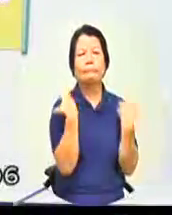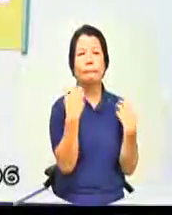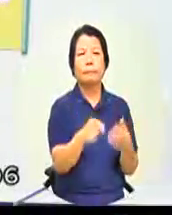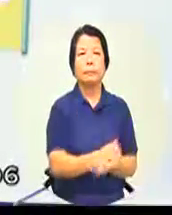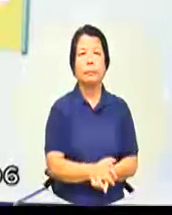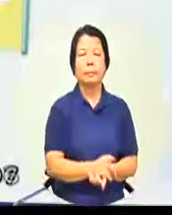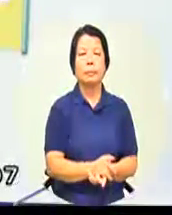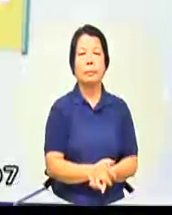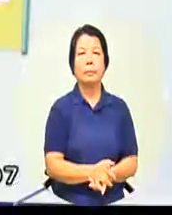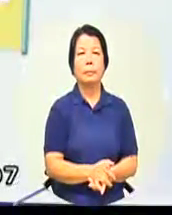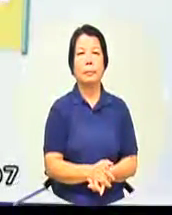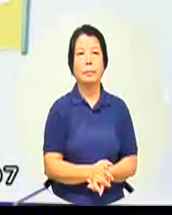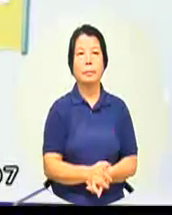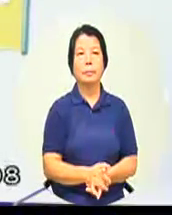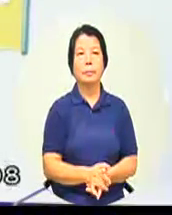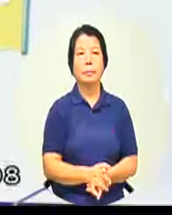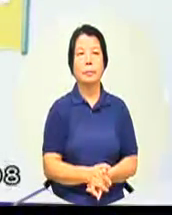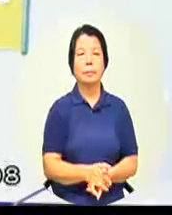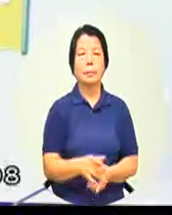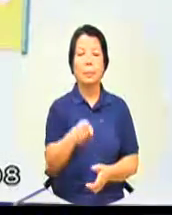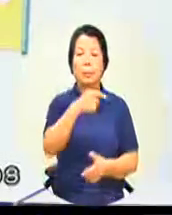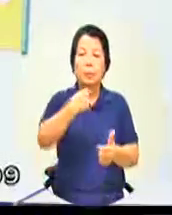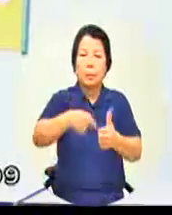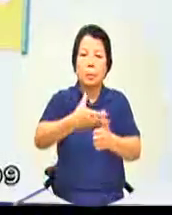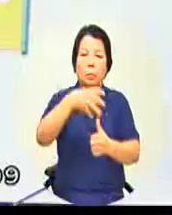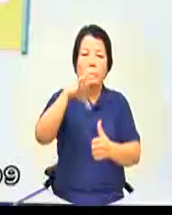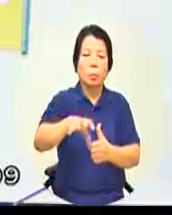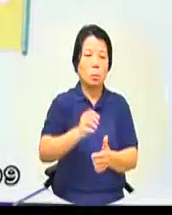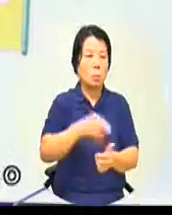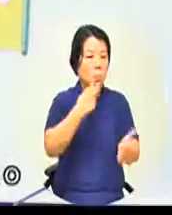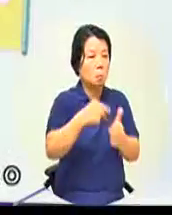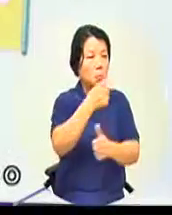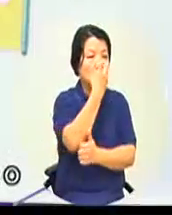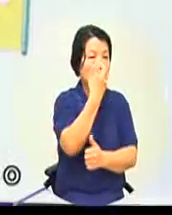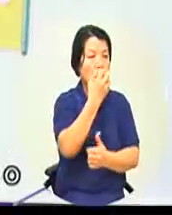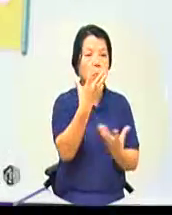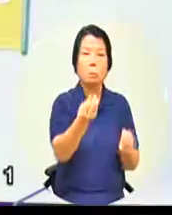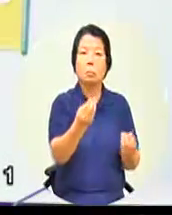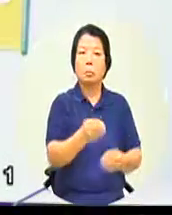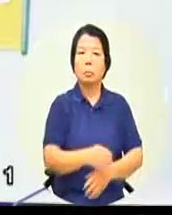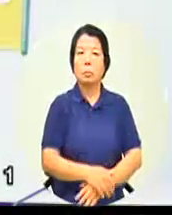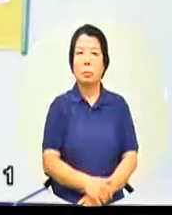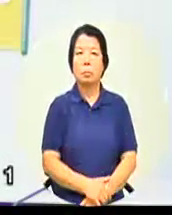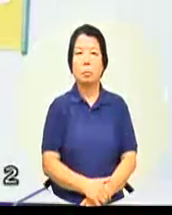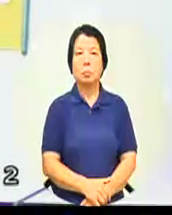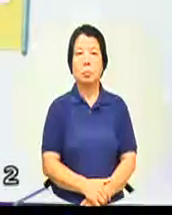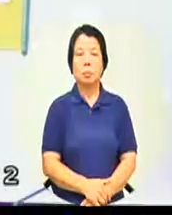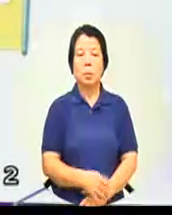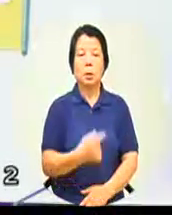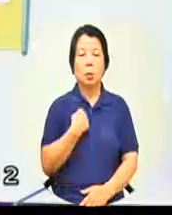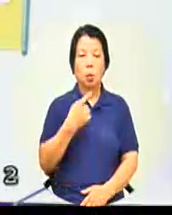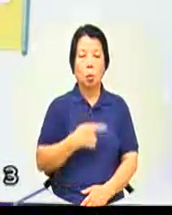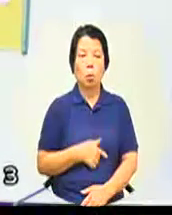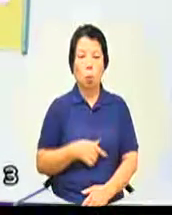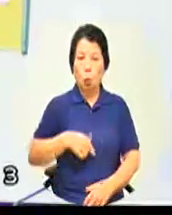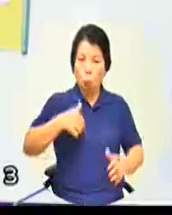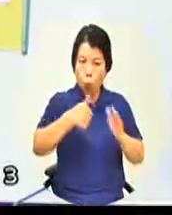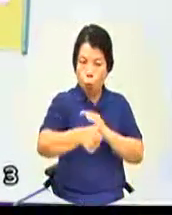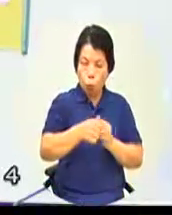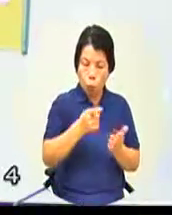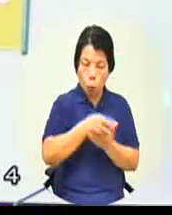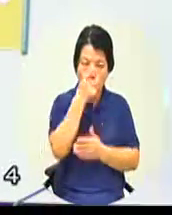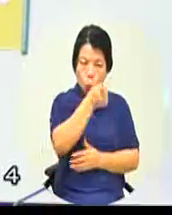吗？你们教育局有没有派人去看呢？本社一边去的福利社，